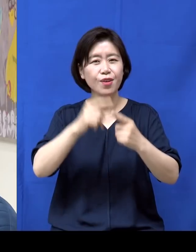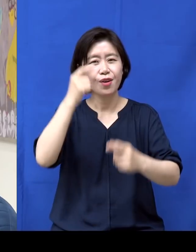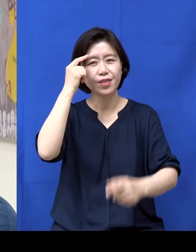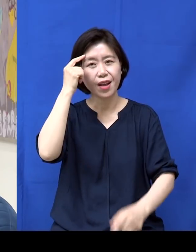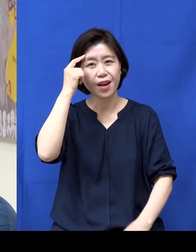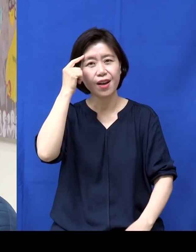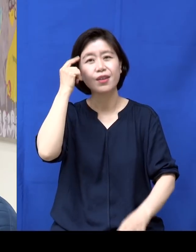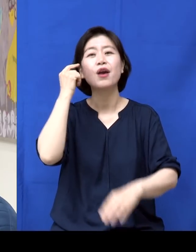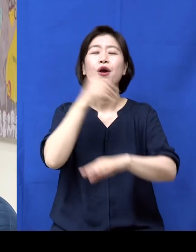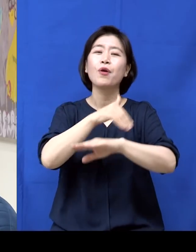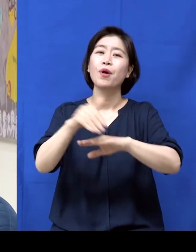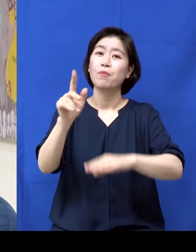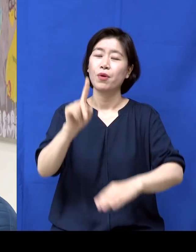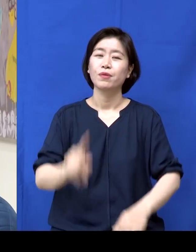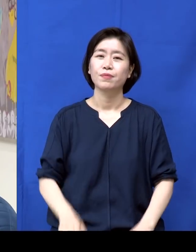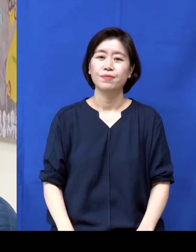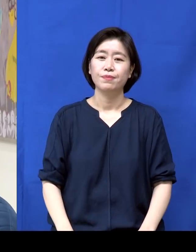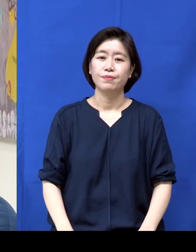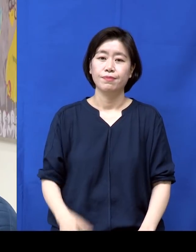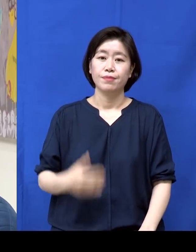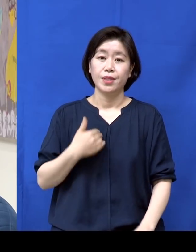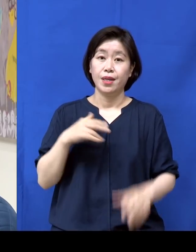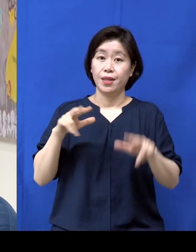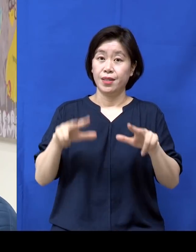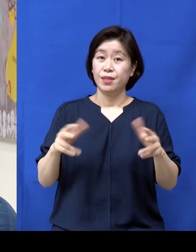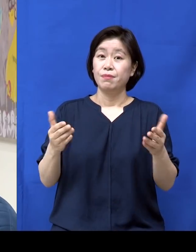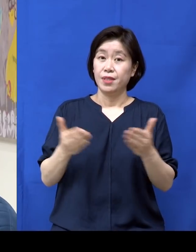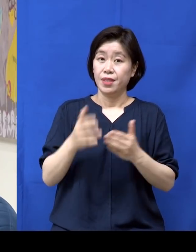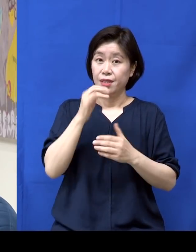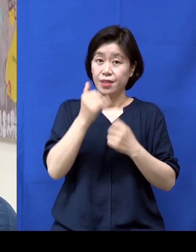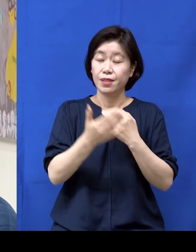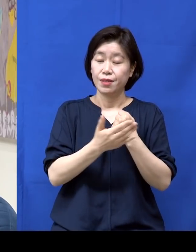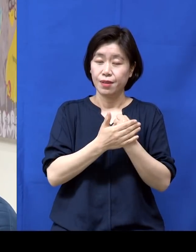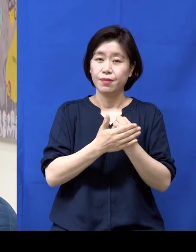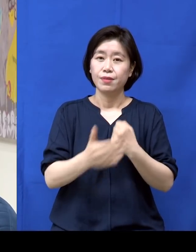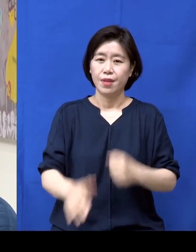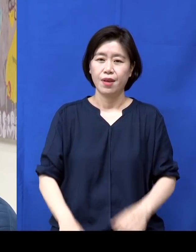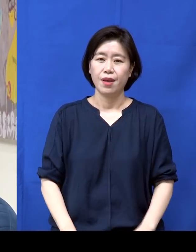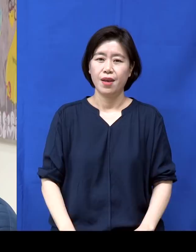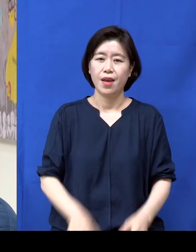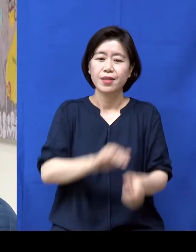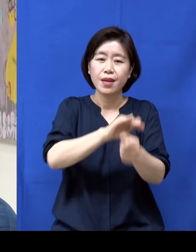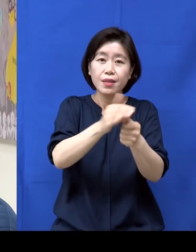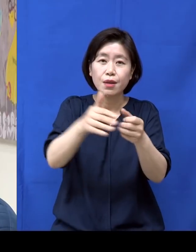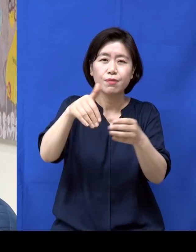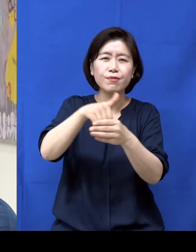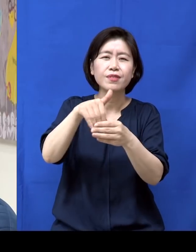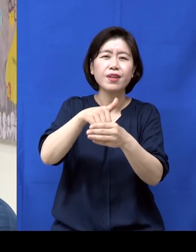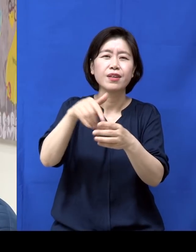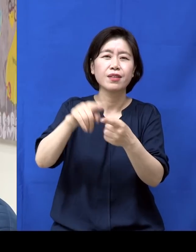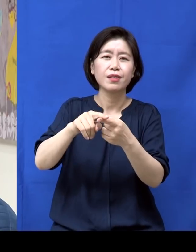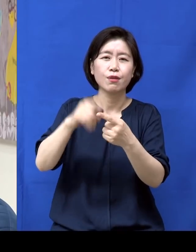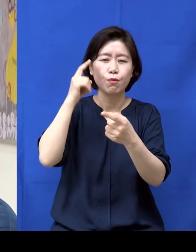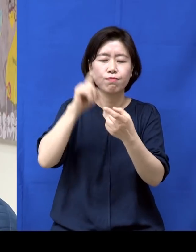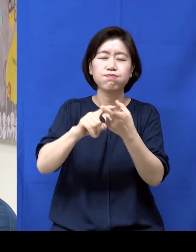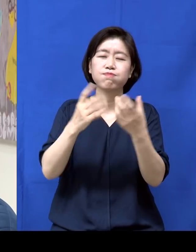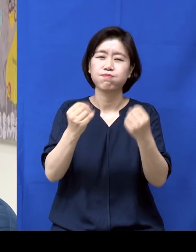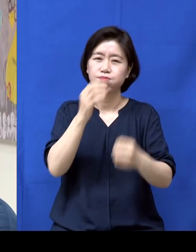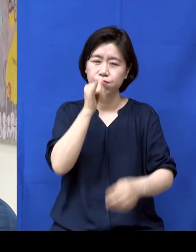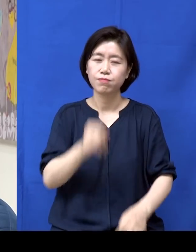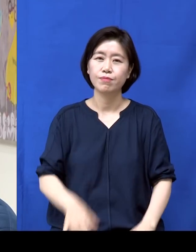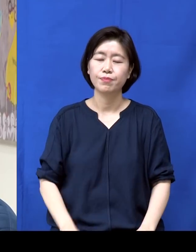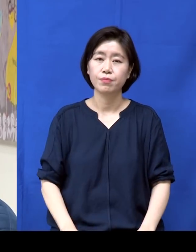사실 이제 장례 지도사를 일을 하고 있기 때문에 네. 장례 문화에 관심이 많거든요. 네네. 사람의